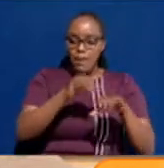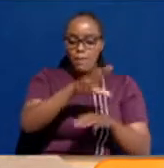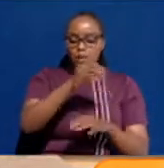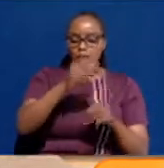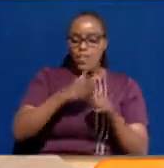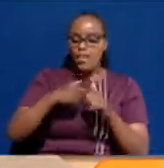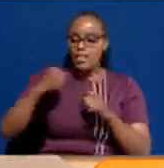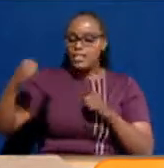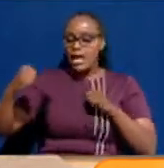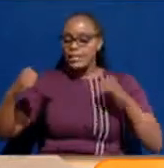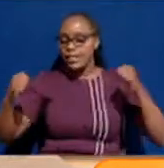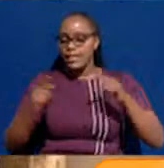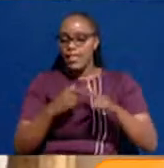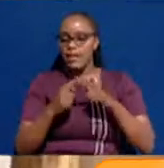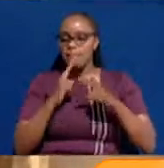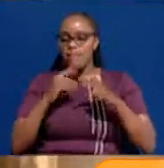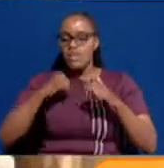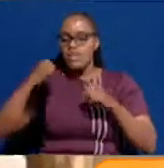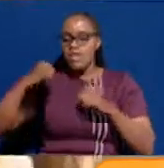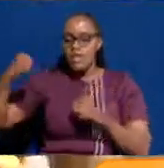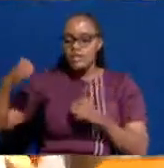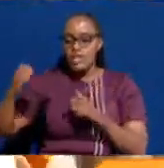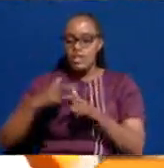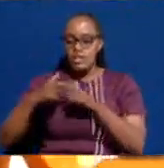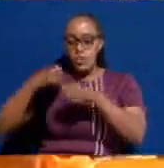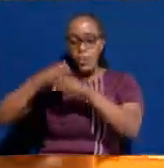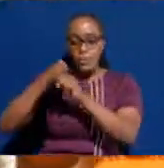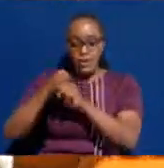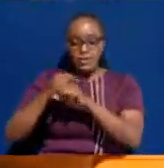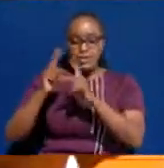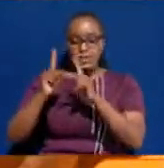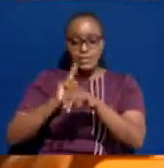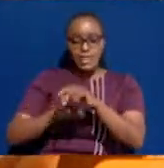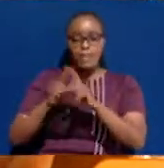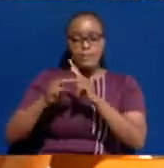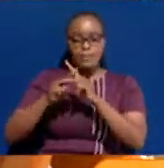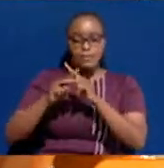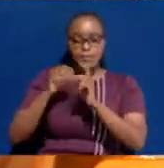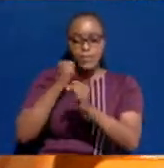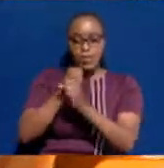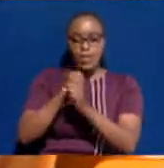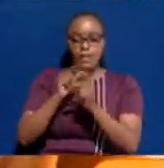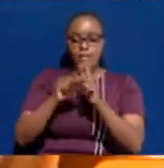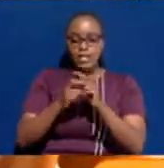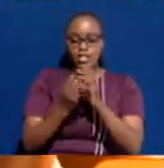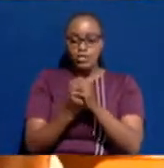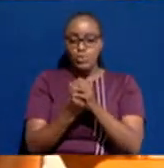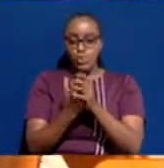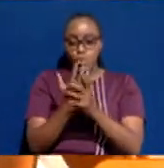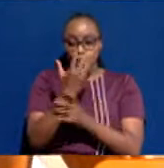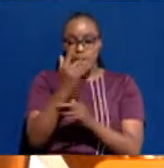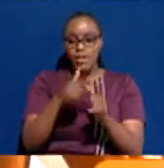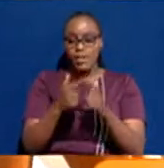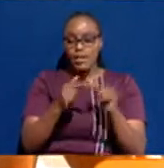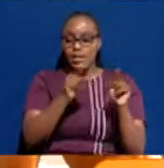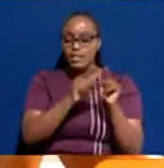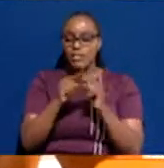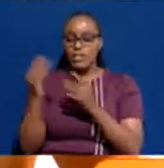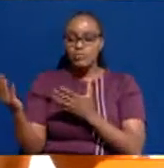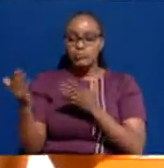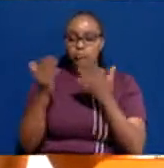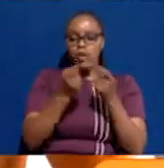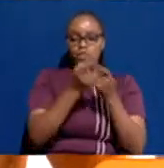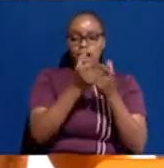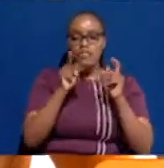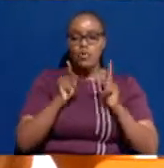upande futi na mimi nasoma upande mwingine. Wakati kazi ilianza kugrow kidogo, I was able now to bring in some few